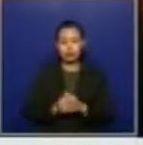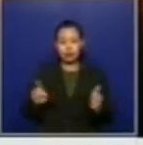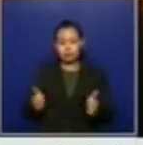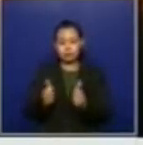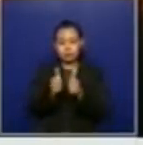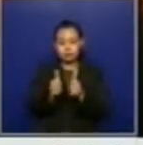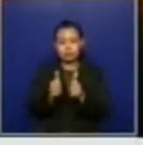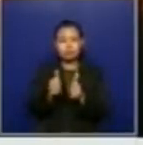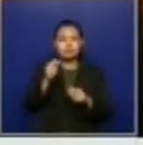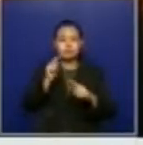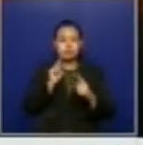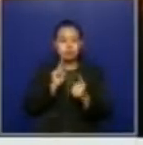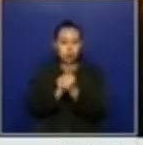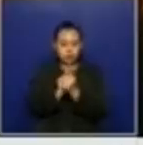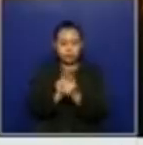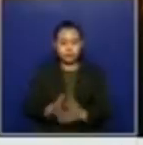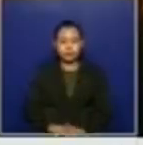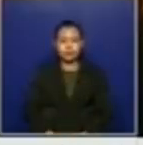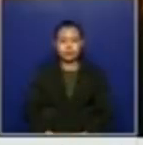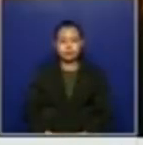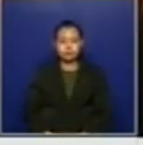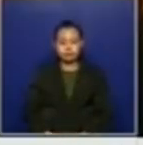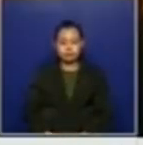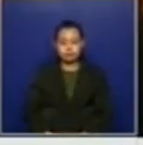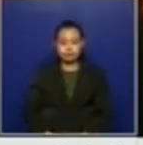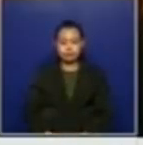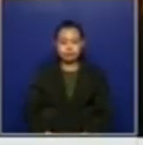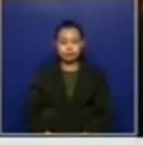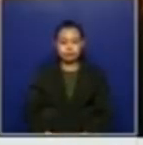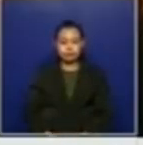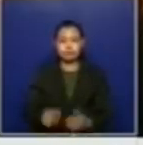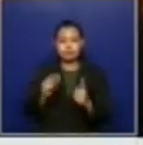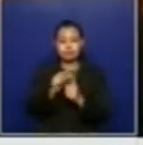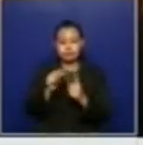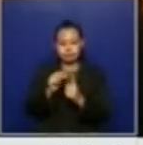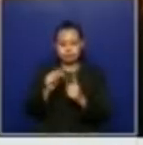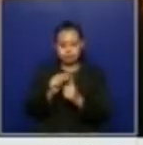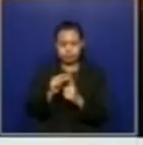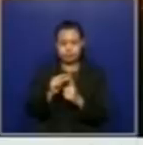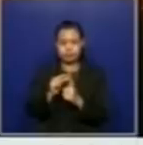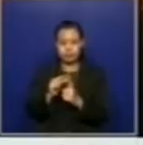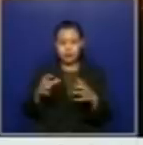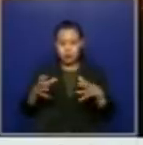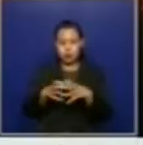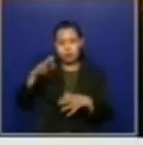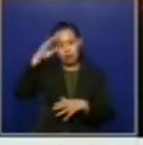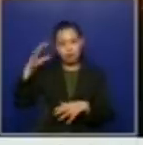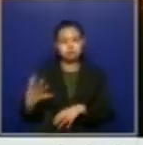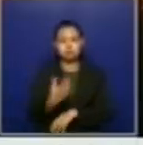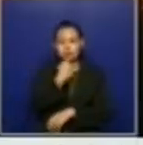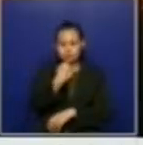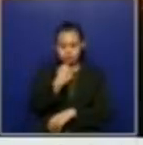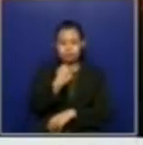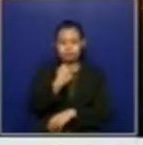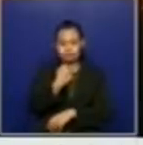ในข่าวนี้บอกว่านะฮะรัฐบาลผมนับคำว่าจุนต้าแปลว่าคณะปฏิวัติรัฐประหารนะเขาบอกว่าแถลงข่าวบอกว่